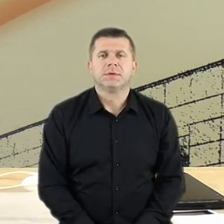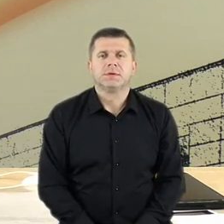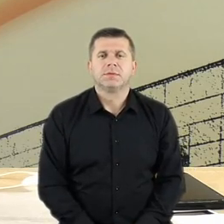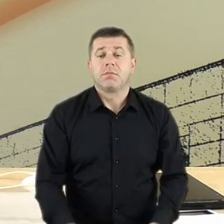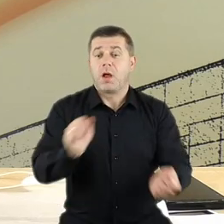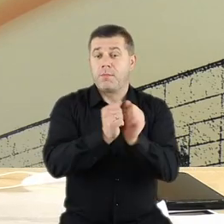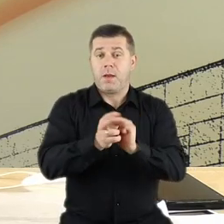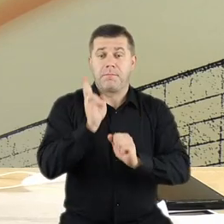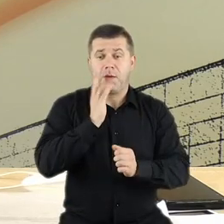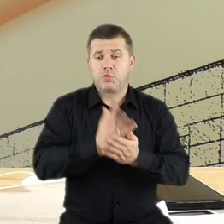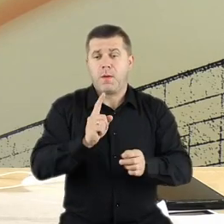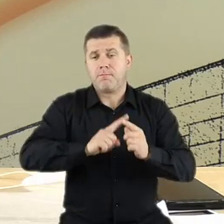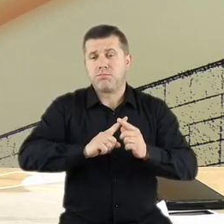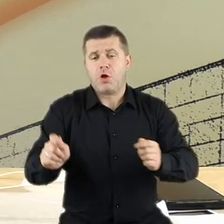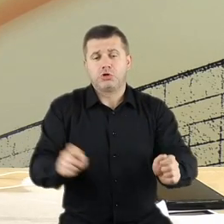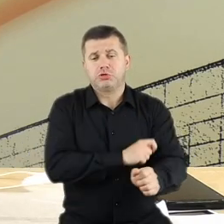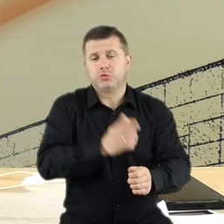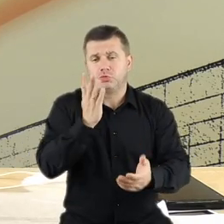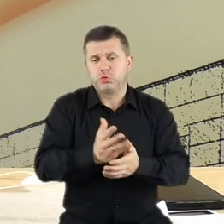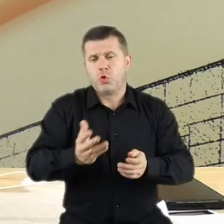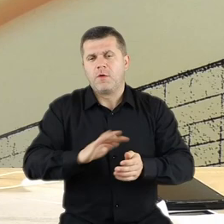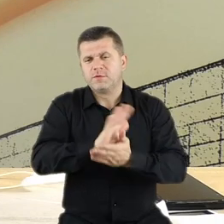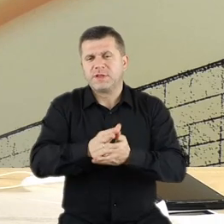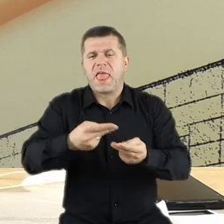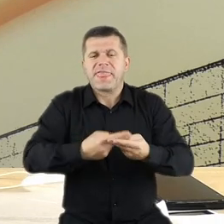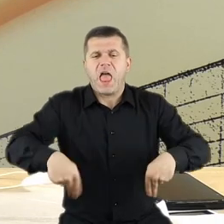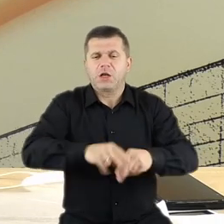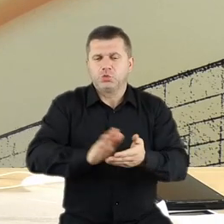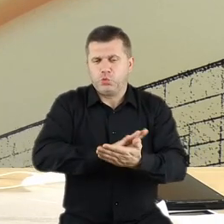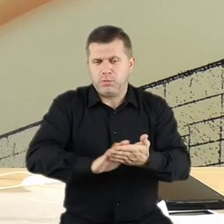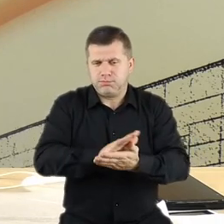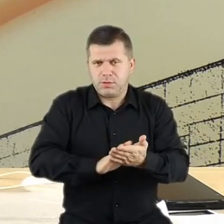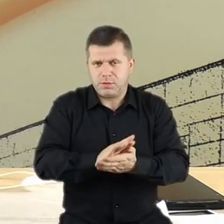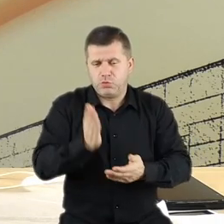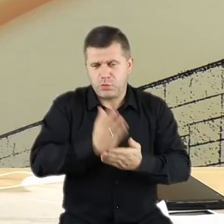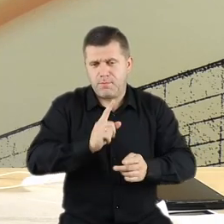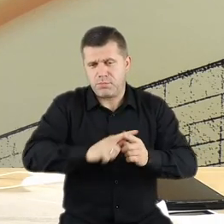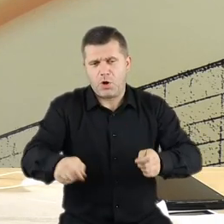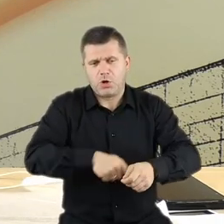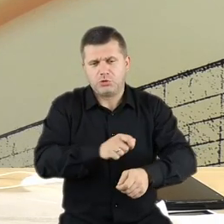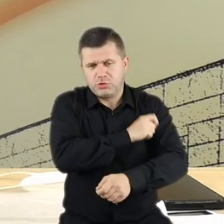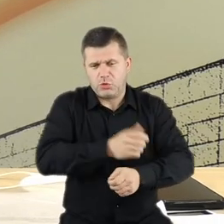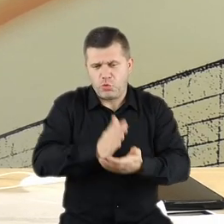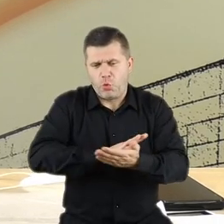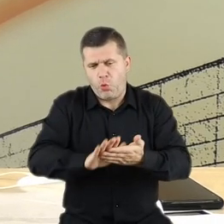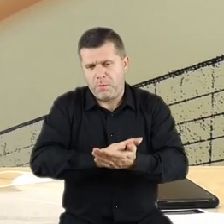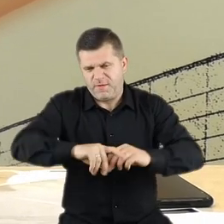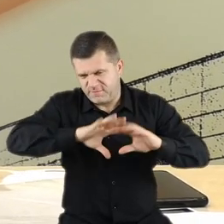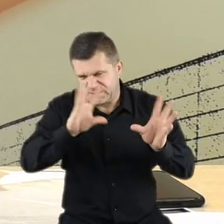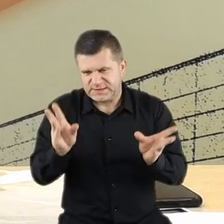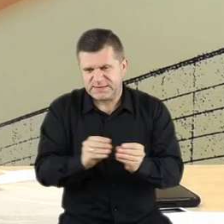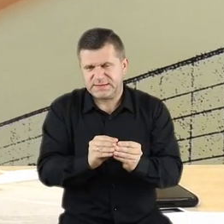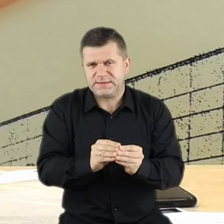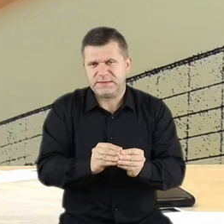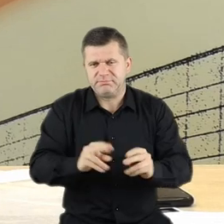No albo mama po chrzcinach umyła wszystkie naczynia Matula po chrzcinach pomyliła syćkie